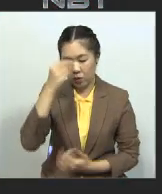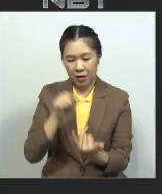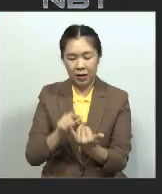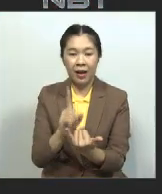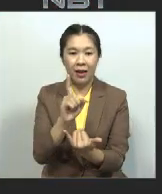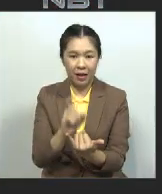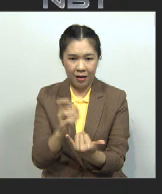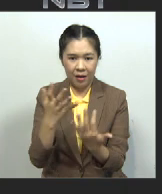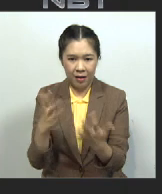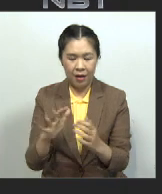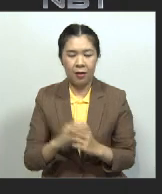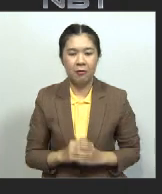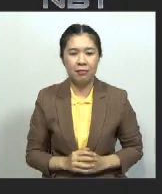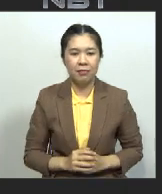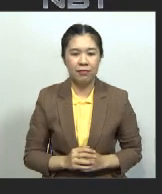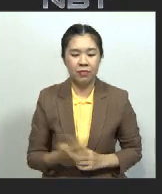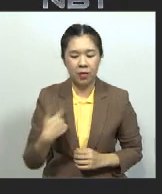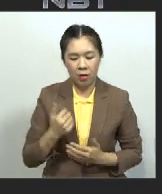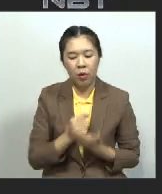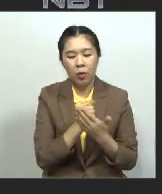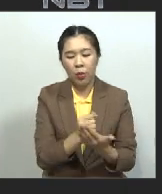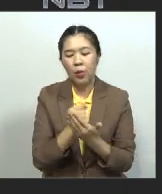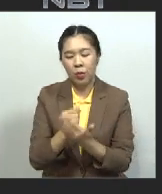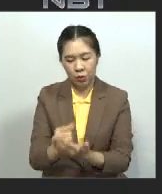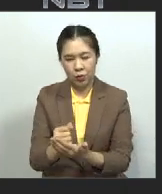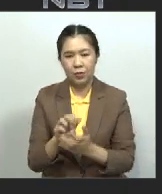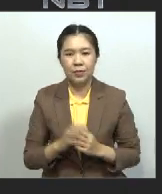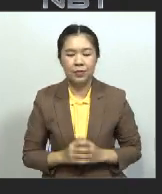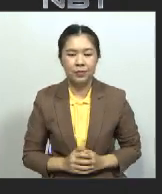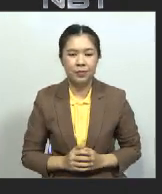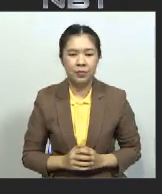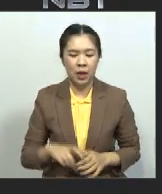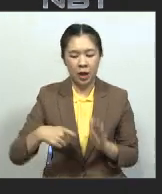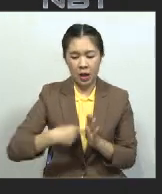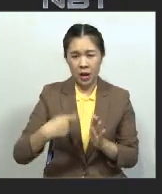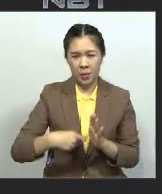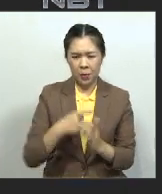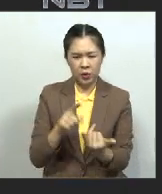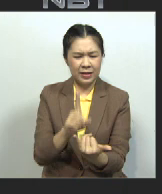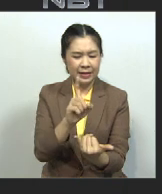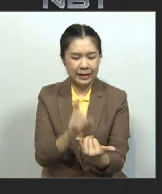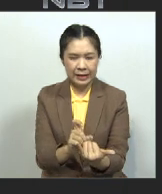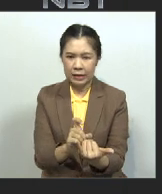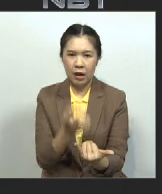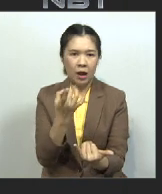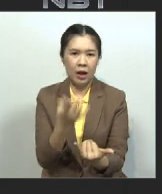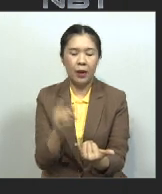านทูตอยู่กับครอบครัวของน้องและเตรียมให้ความช่วยเหลือในเบื้องต้นส่วนสาเหตุการเสียชีวิตยังไม่ท